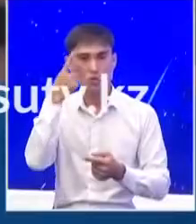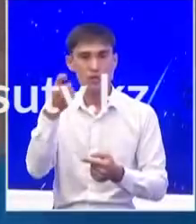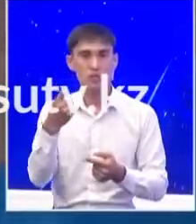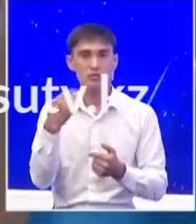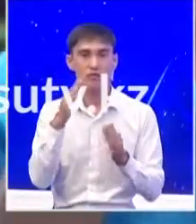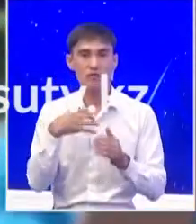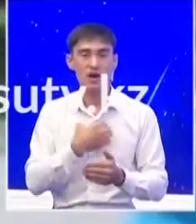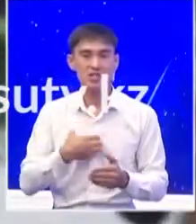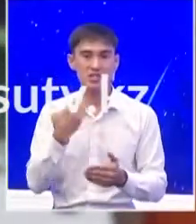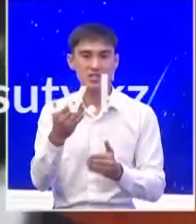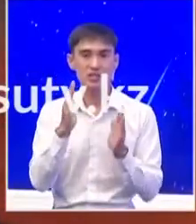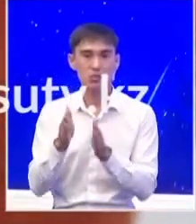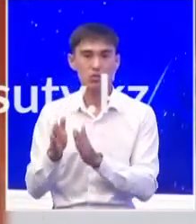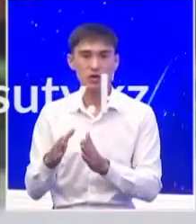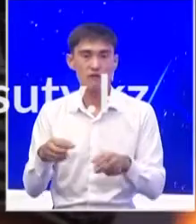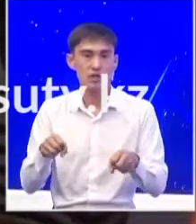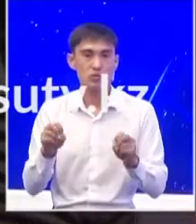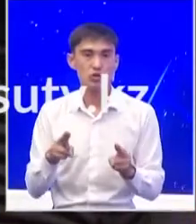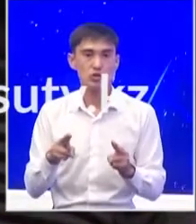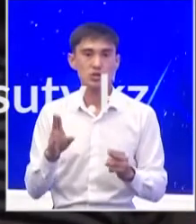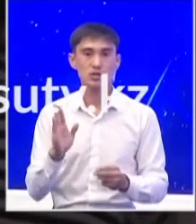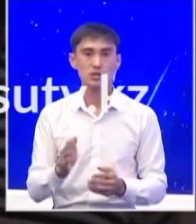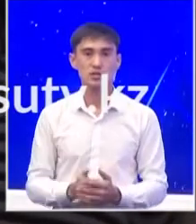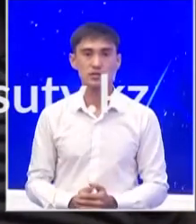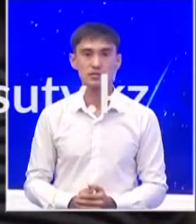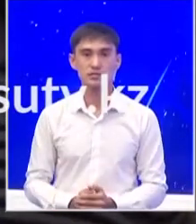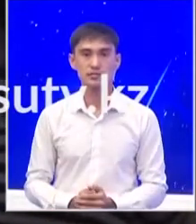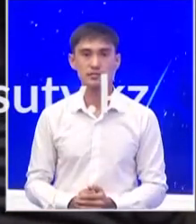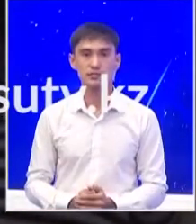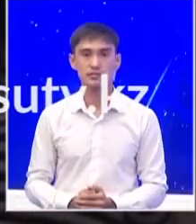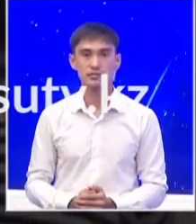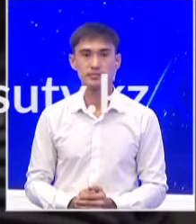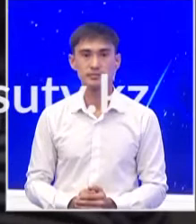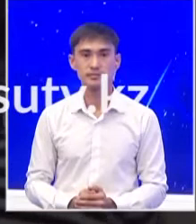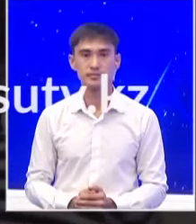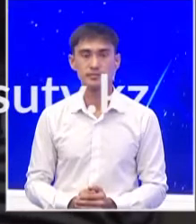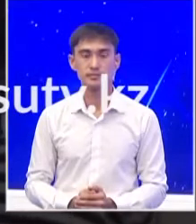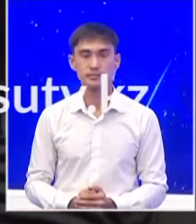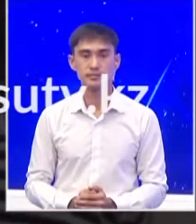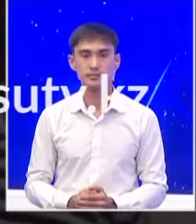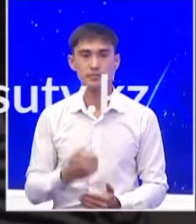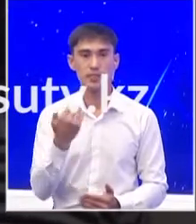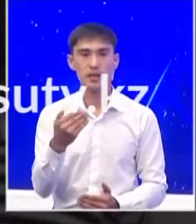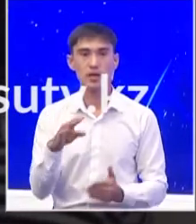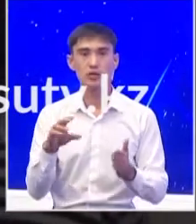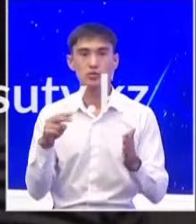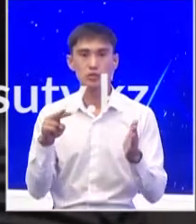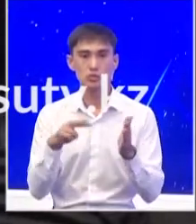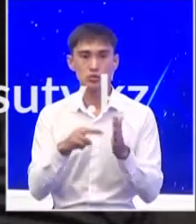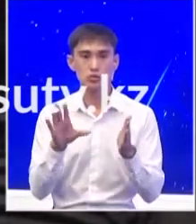их соблюдения и возможных рисках. Так, датчик у вас в рабочем состоянии, имеется в